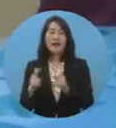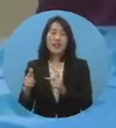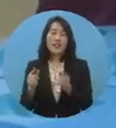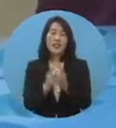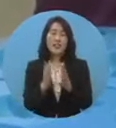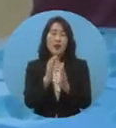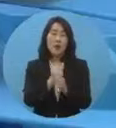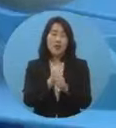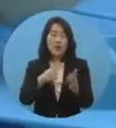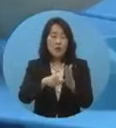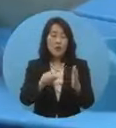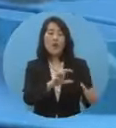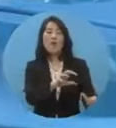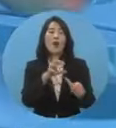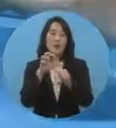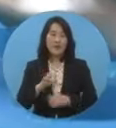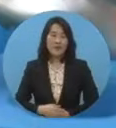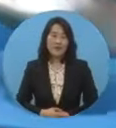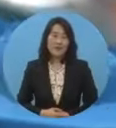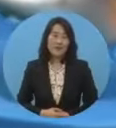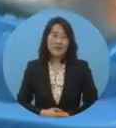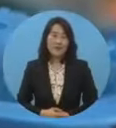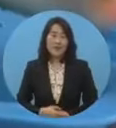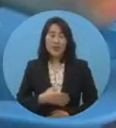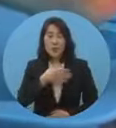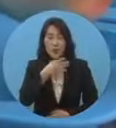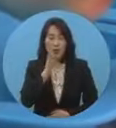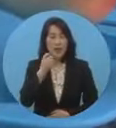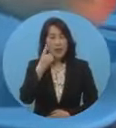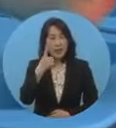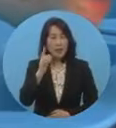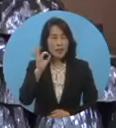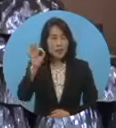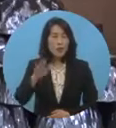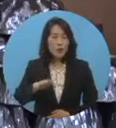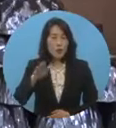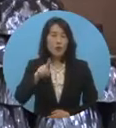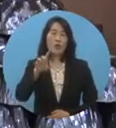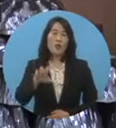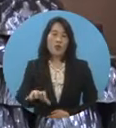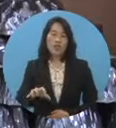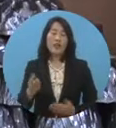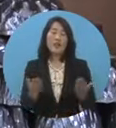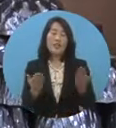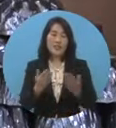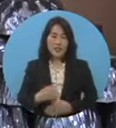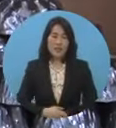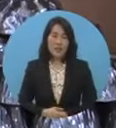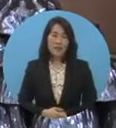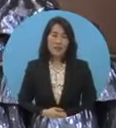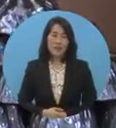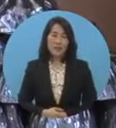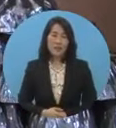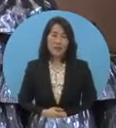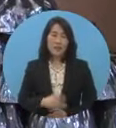직접 생산한 천연 원료를 사용합니다 어르신들은 한다네 열을 중도를 이곳 작업장에서 이랍니다